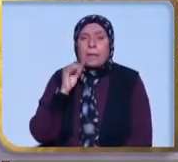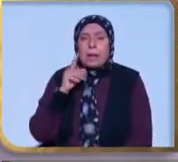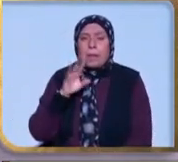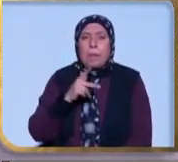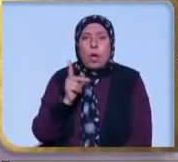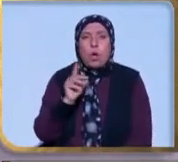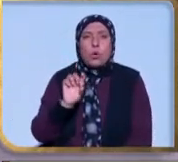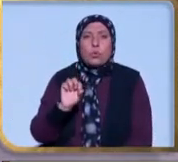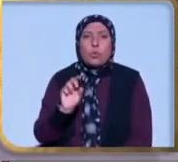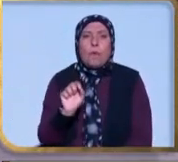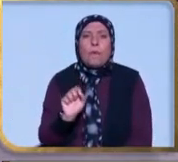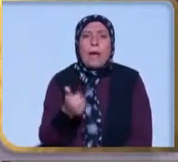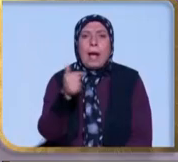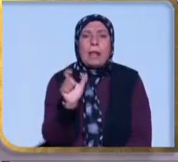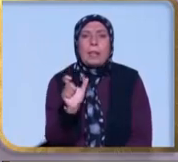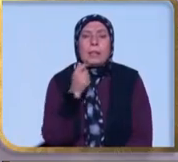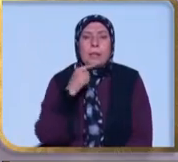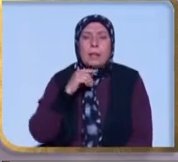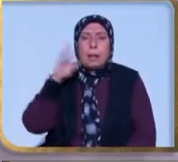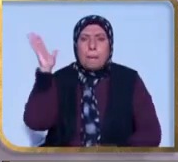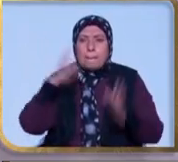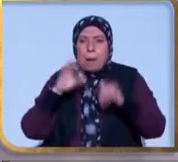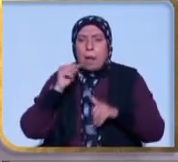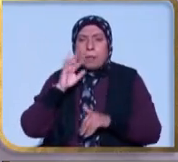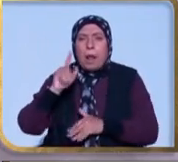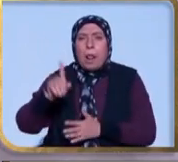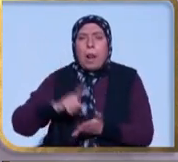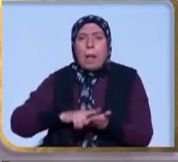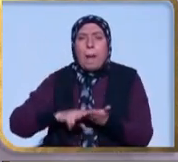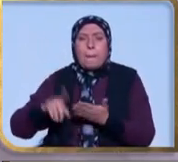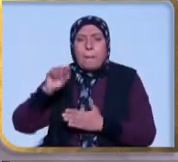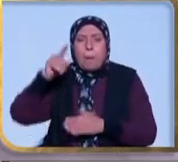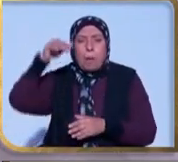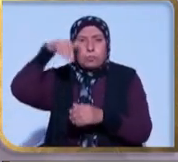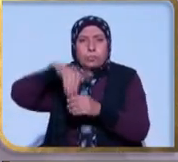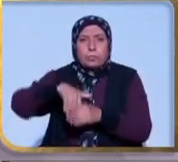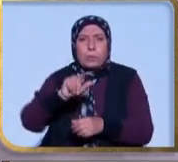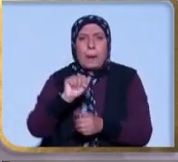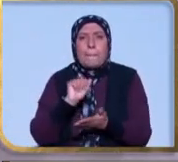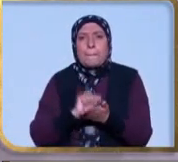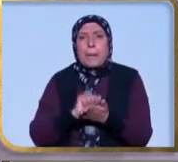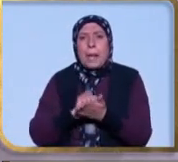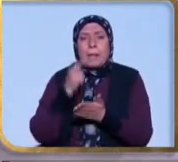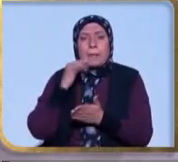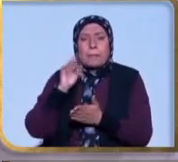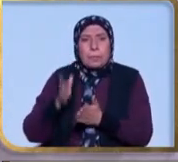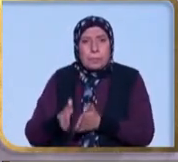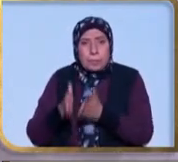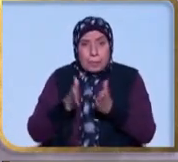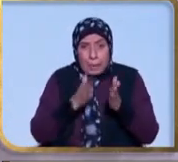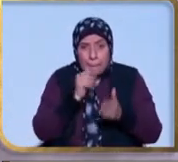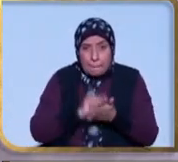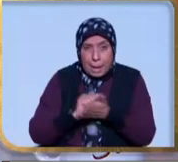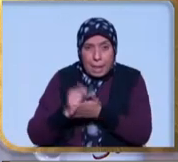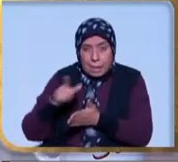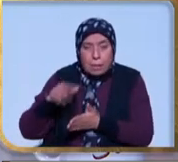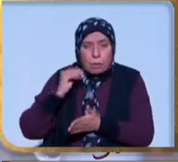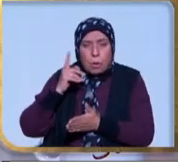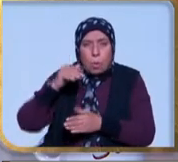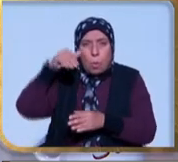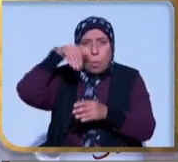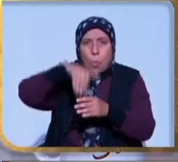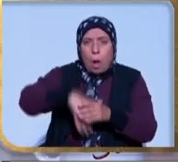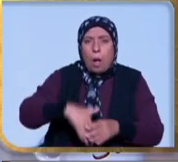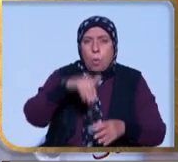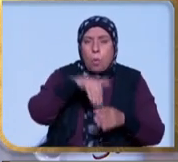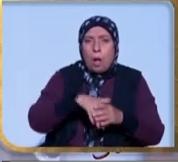العاتي أغرق المنازل وأتلف جميع الحقول والبساتين وأفسد الزروع، ولا بقى